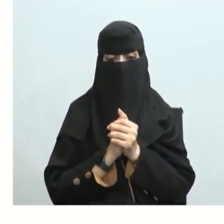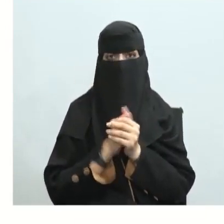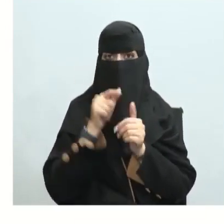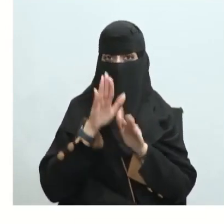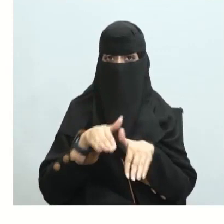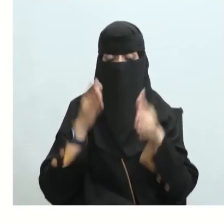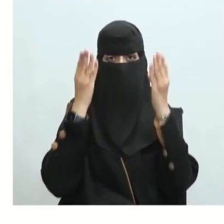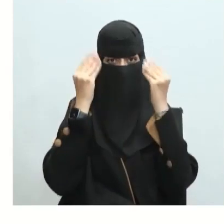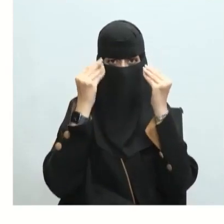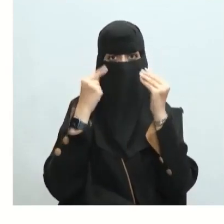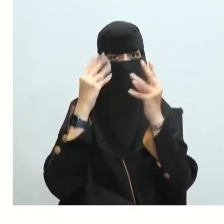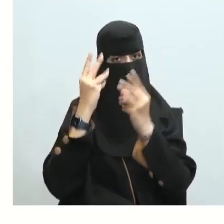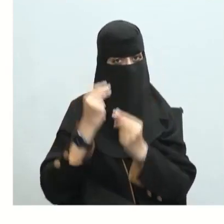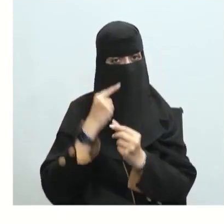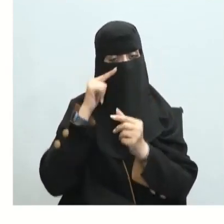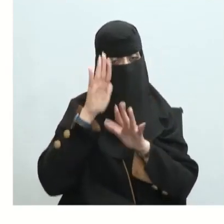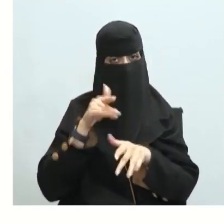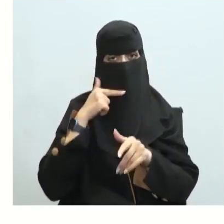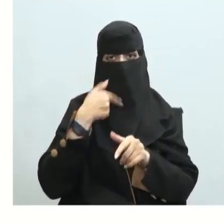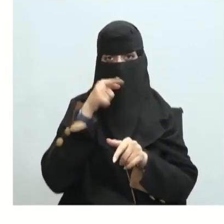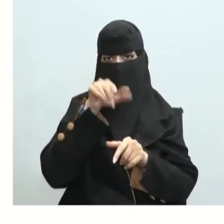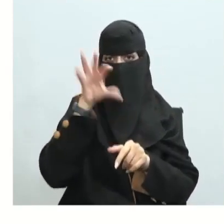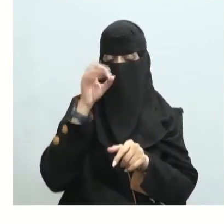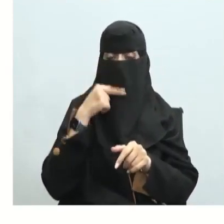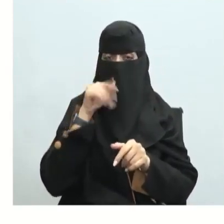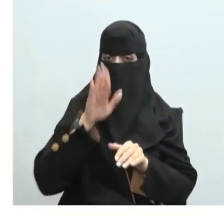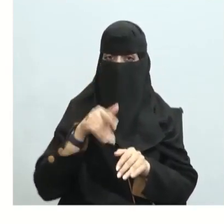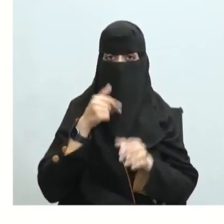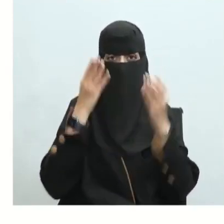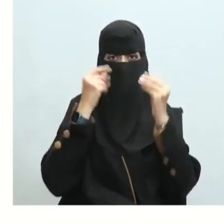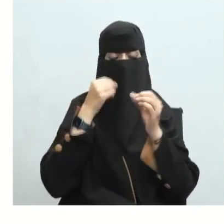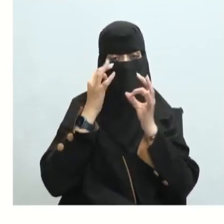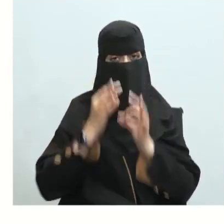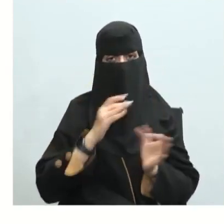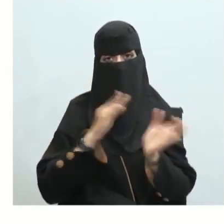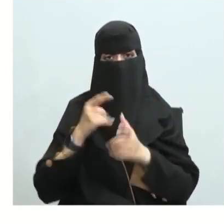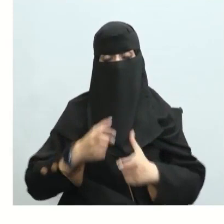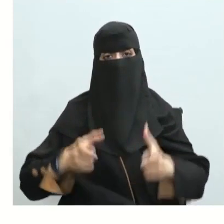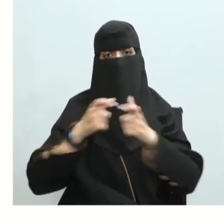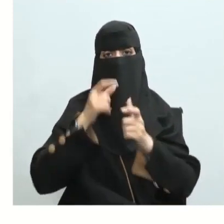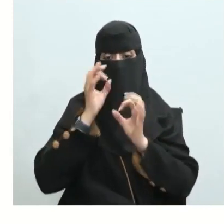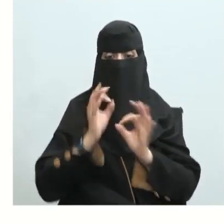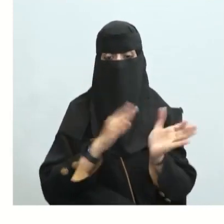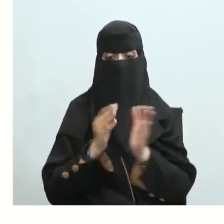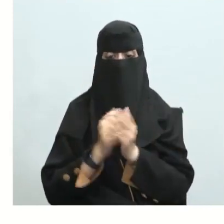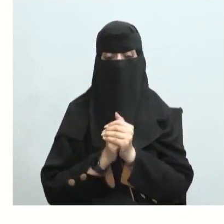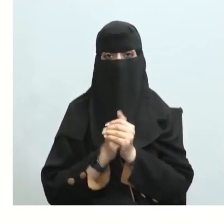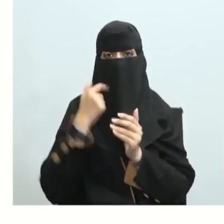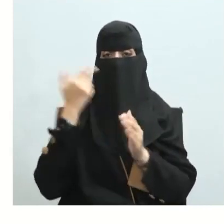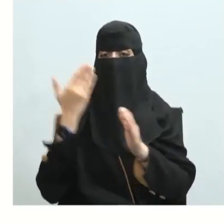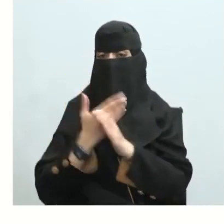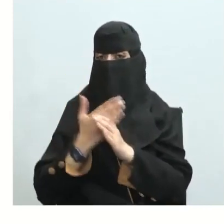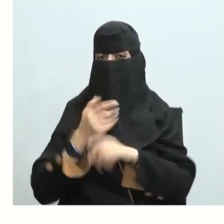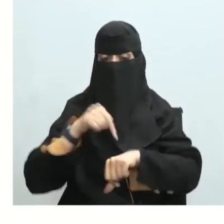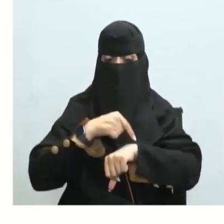واحصاءات بامكانك ان تذكر ما تريد انت او تذكر ب المعلومات حقيقيه انه لابد ان تجمع فيه معلومات وحقائق اسباب